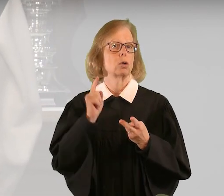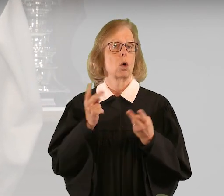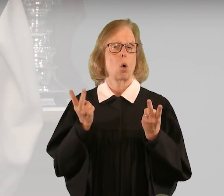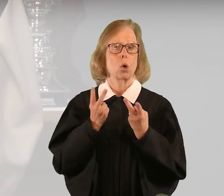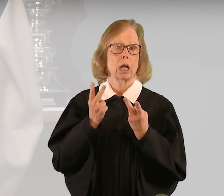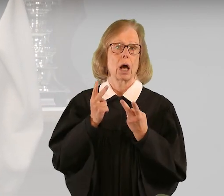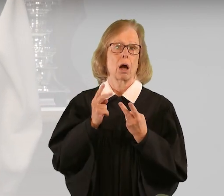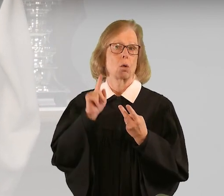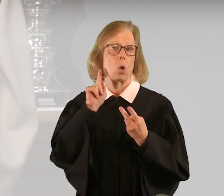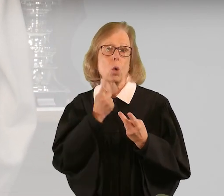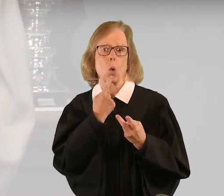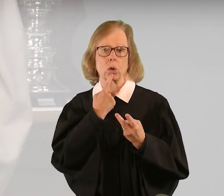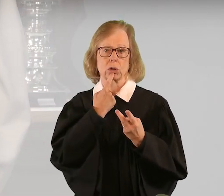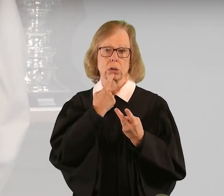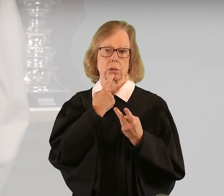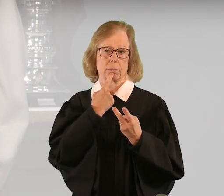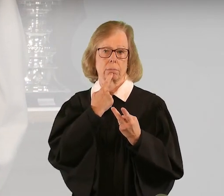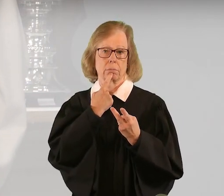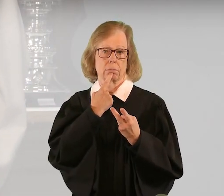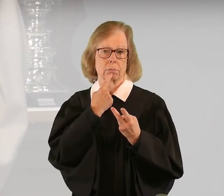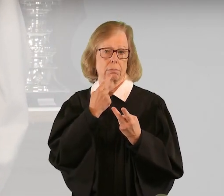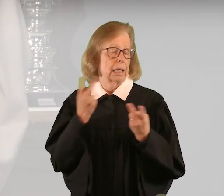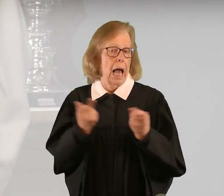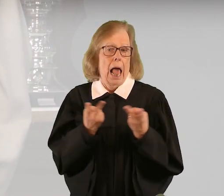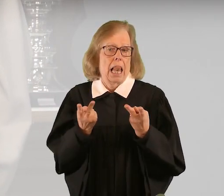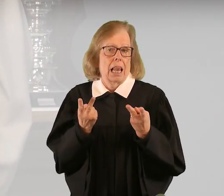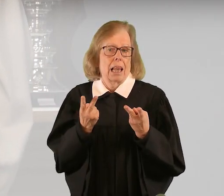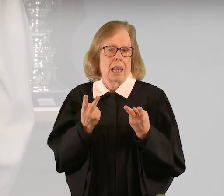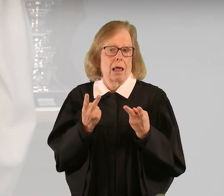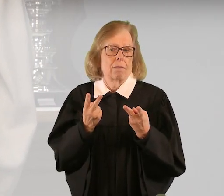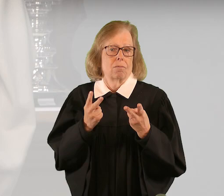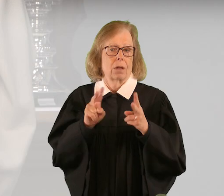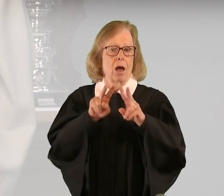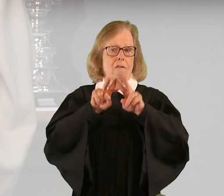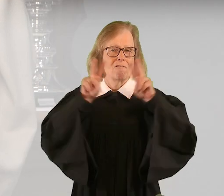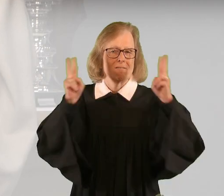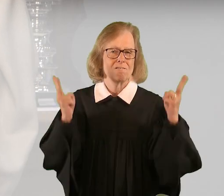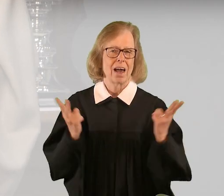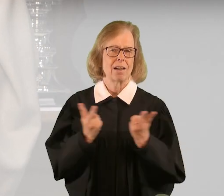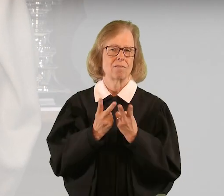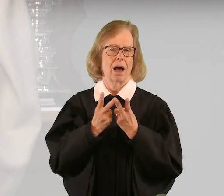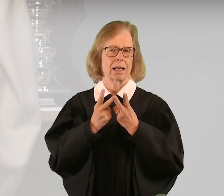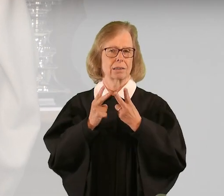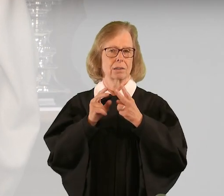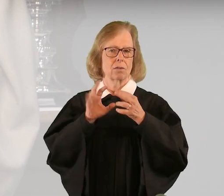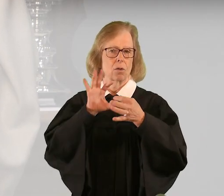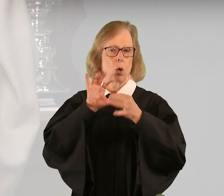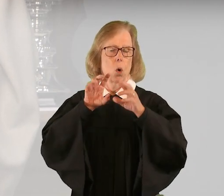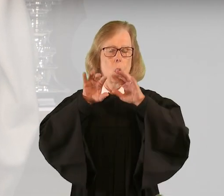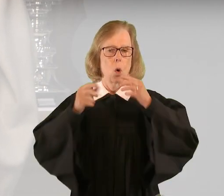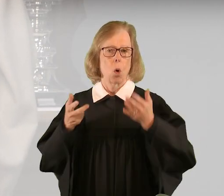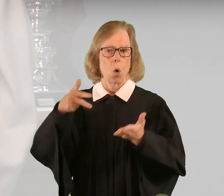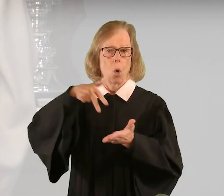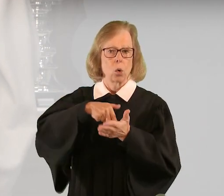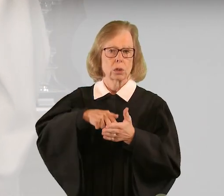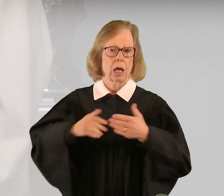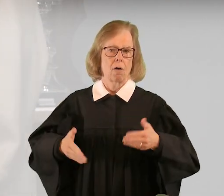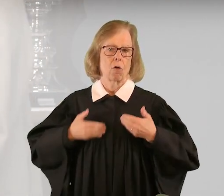können. Österliche Freude verbindet uns weltweit als Hörende und